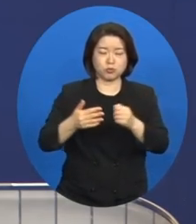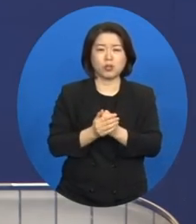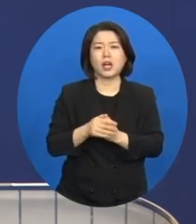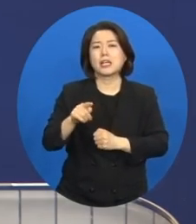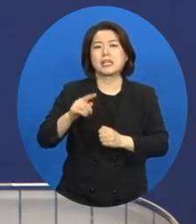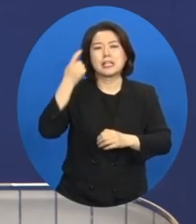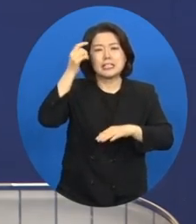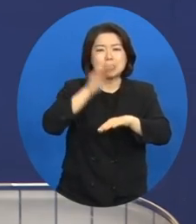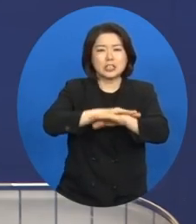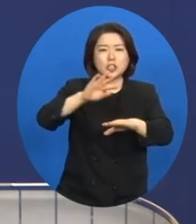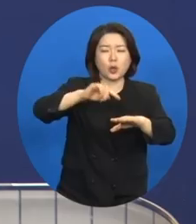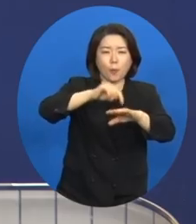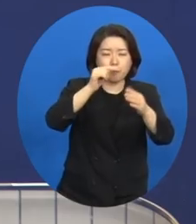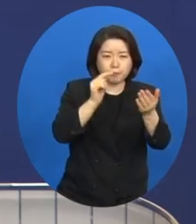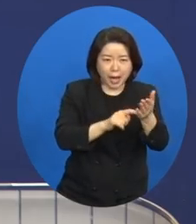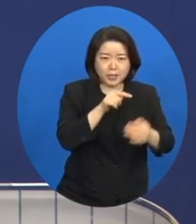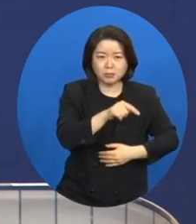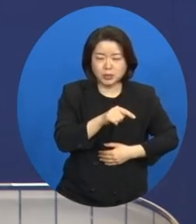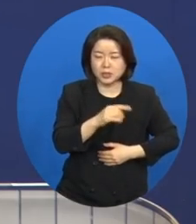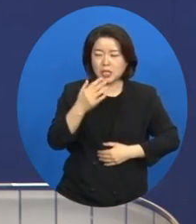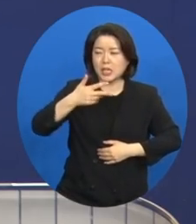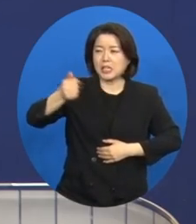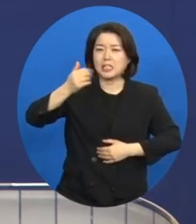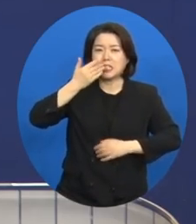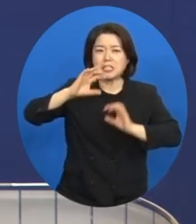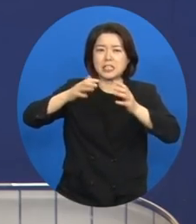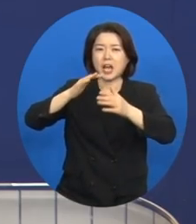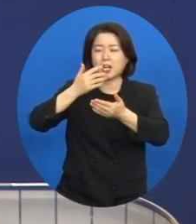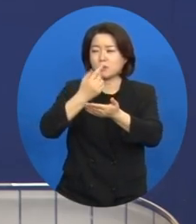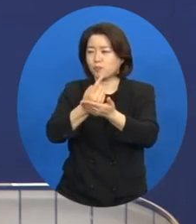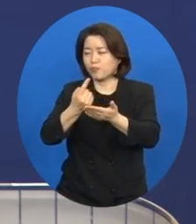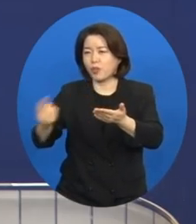주 이스라엘의 하나님을 떠났으므로.